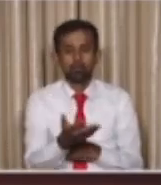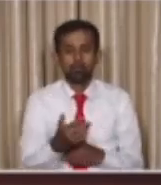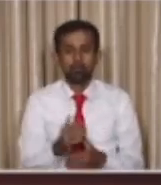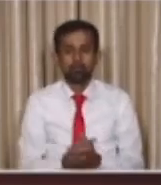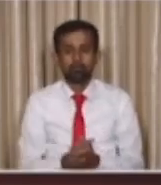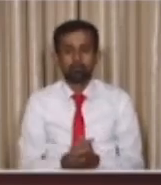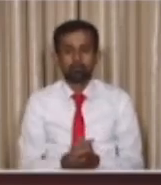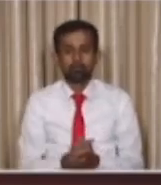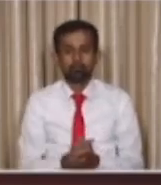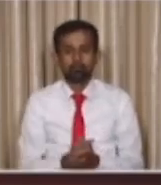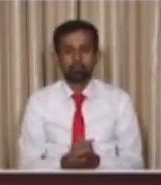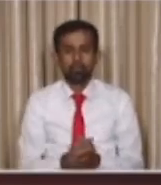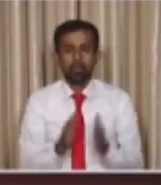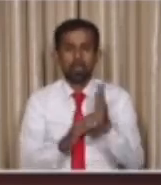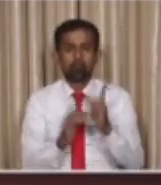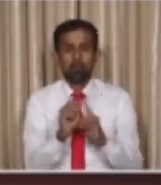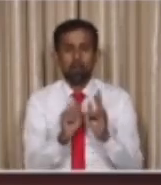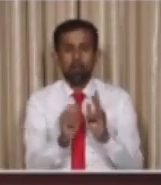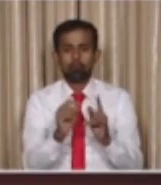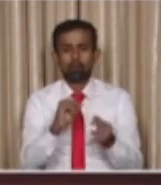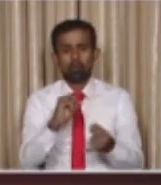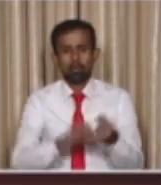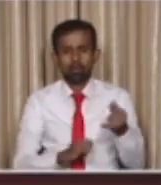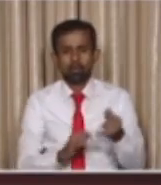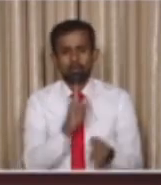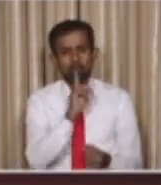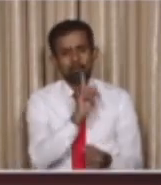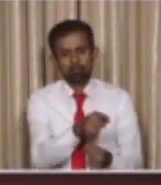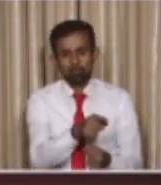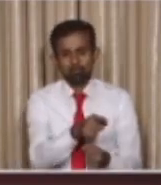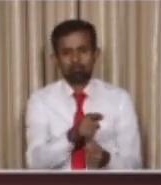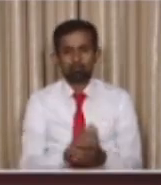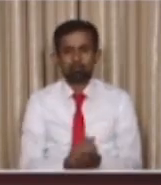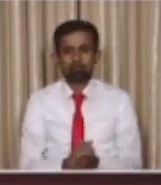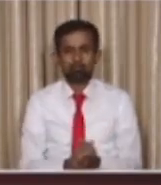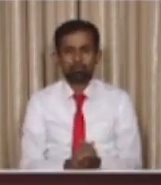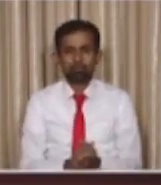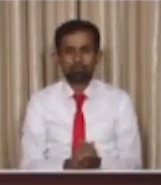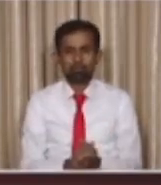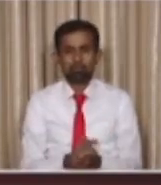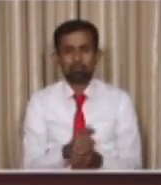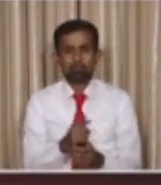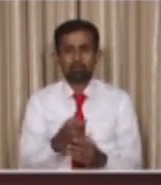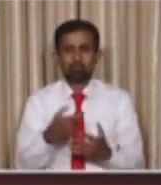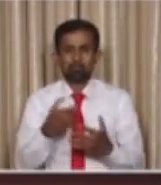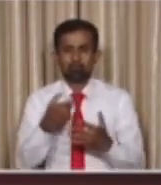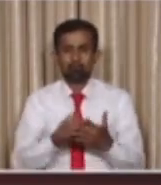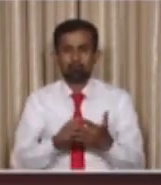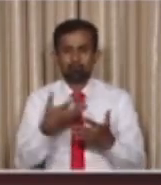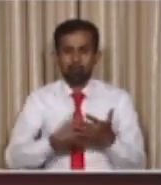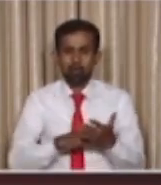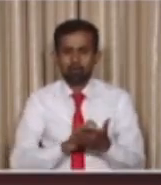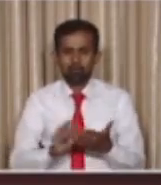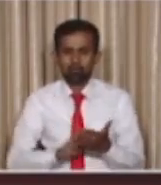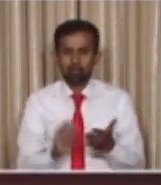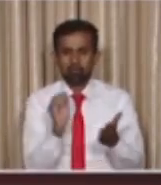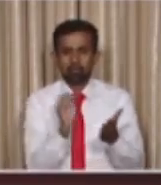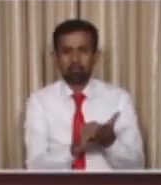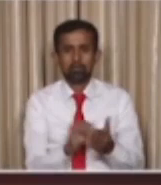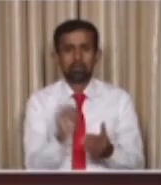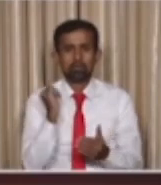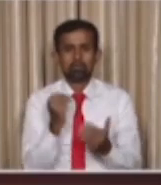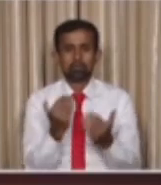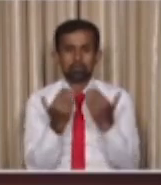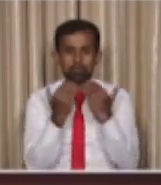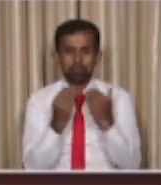වෙලාවට අදාළ අමාත්‍යාංශයේ බාර ලේකම්වරයාට කියනවා සවස් සමාරවල ඒවා වාර්තාවලට ඇතුළත් කරනවා නිලධාරීන්ට උපදෙස්